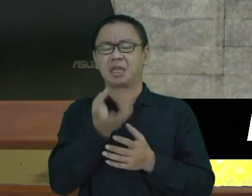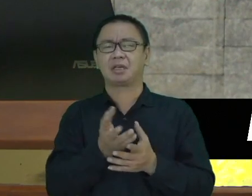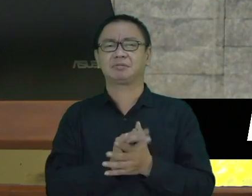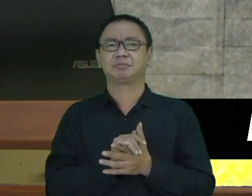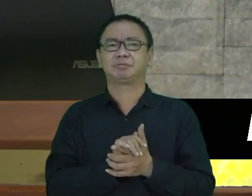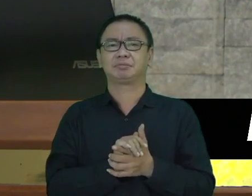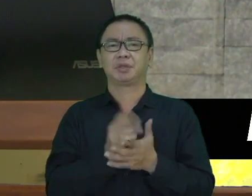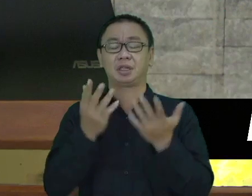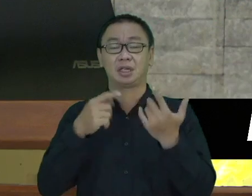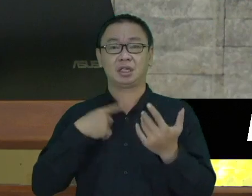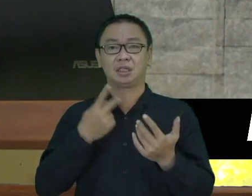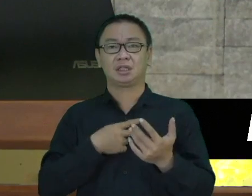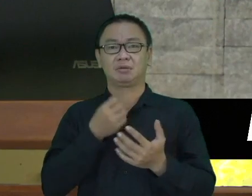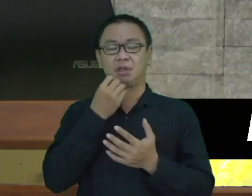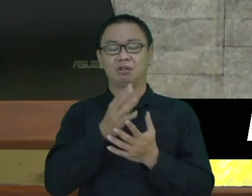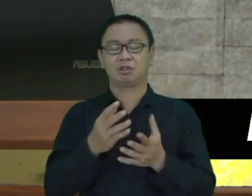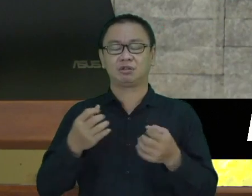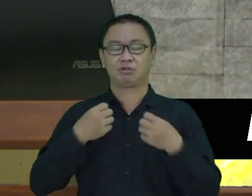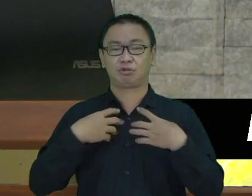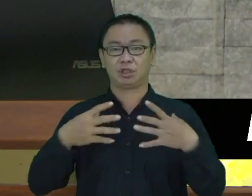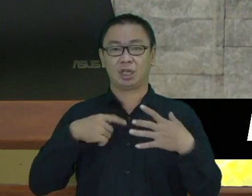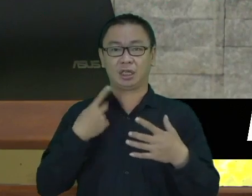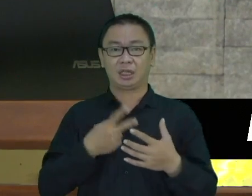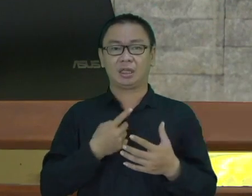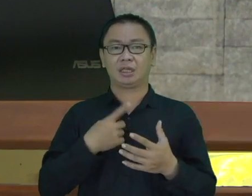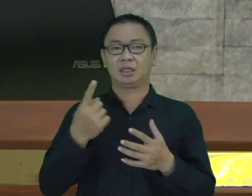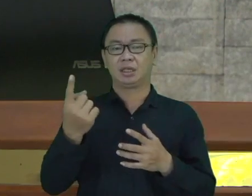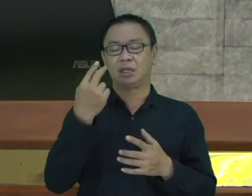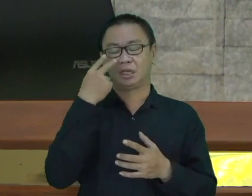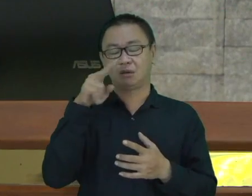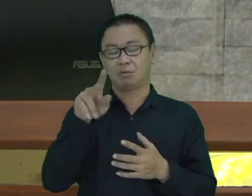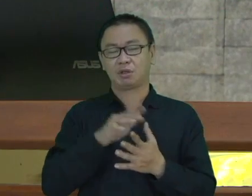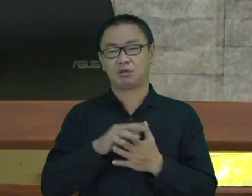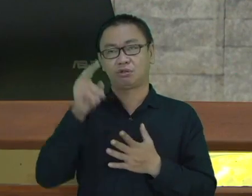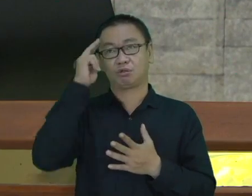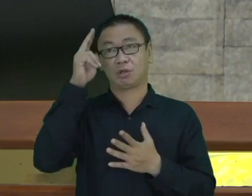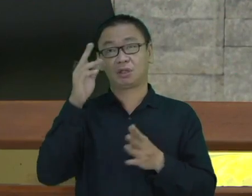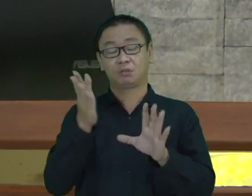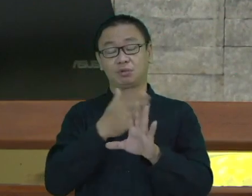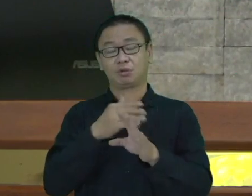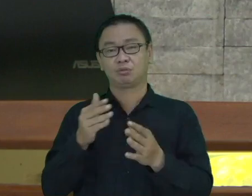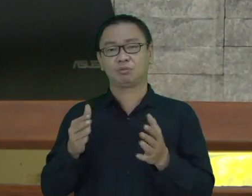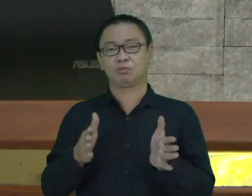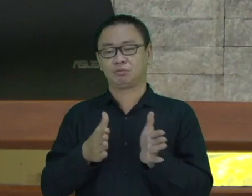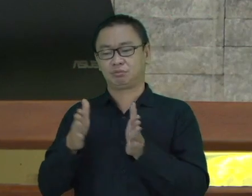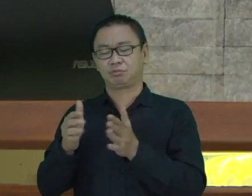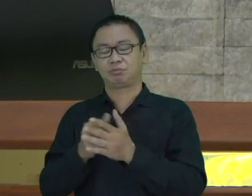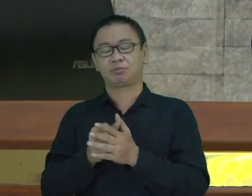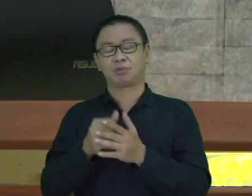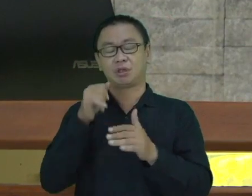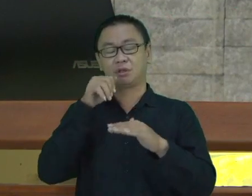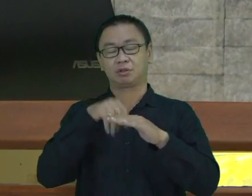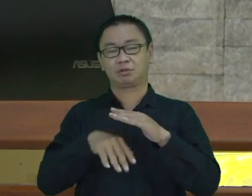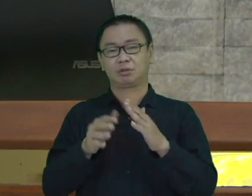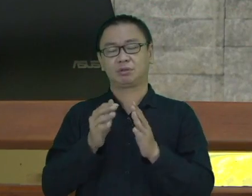kita mengakui dosa kita di hadapan Tuhan. Sebelum lebih lanjut kita masuk di dalam ibadah ini, kita